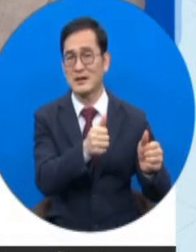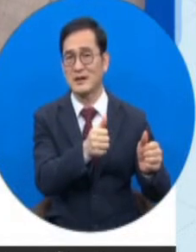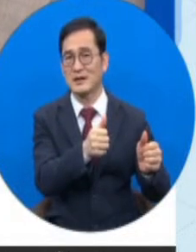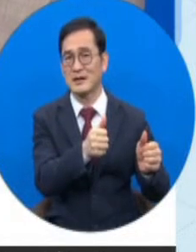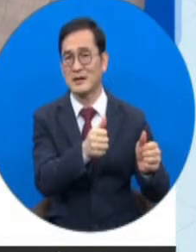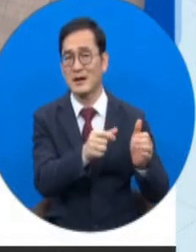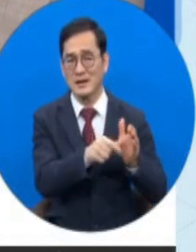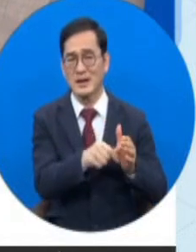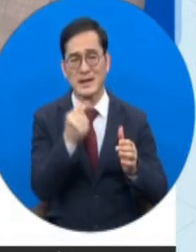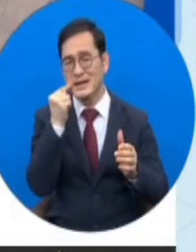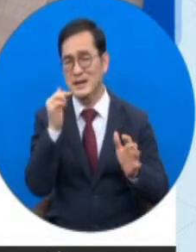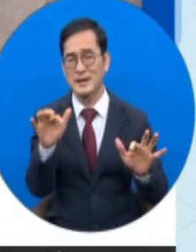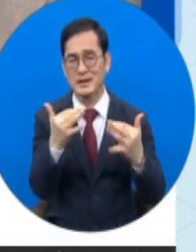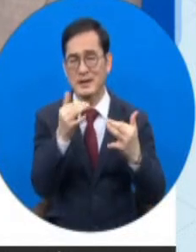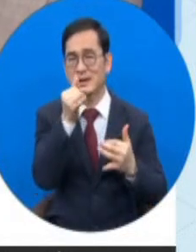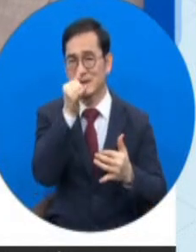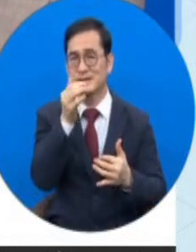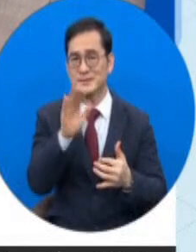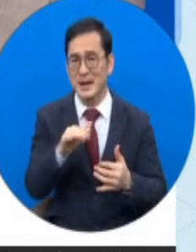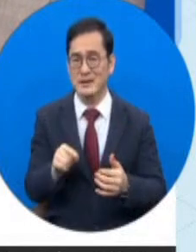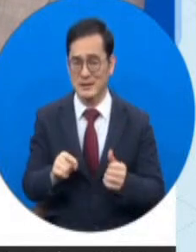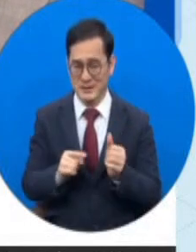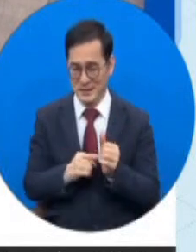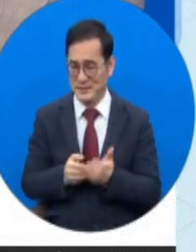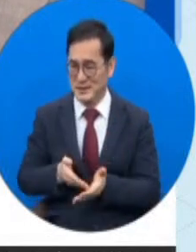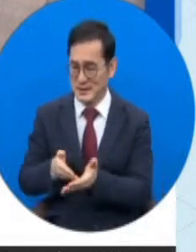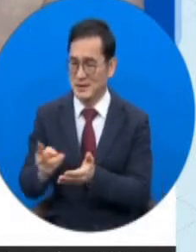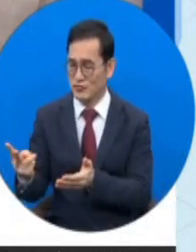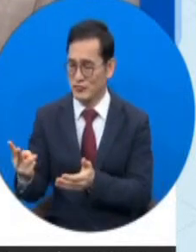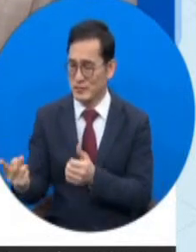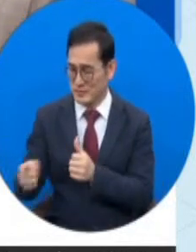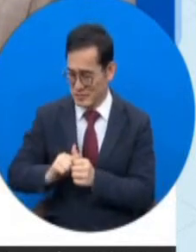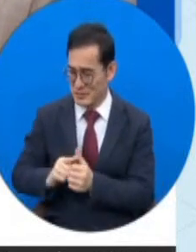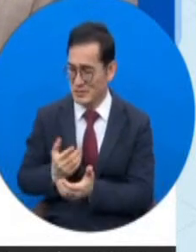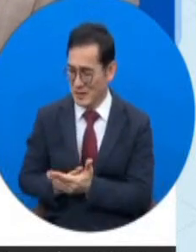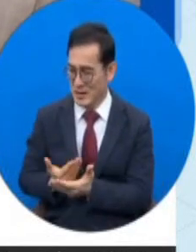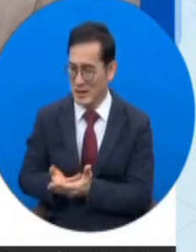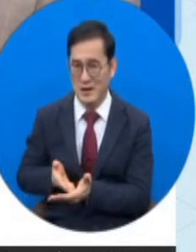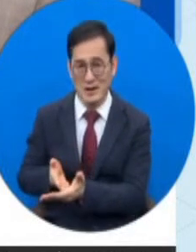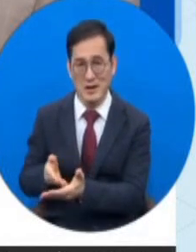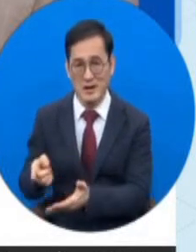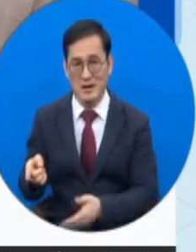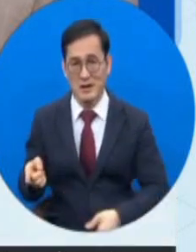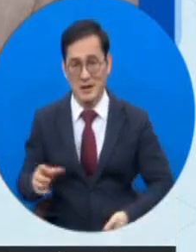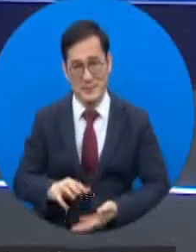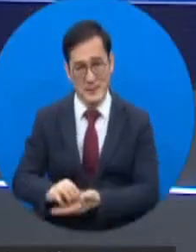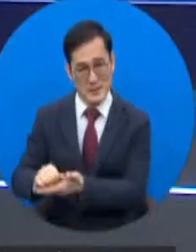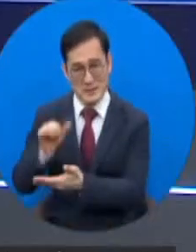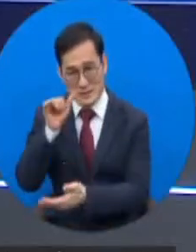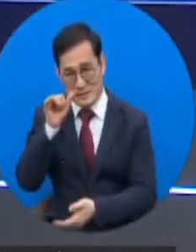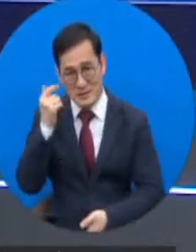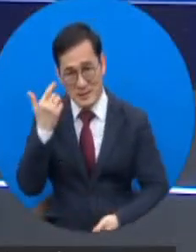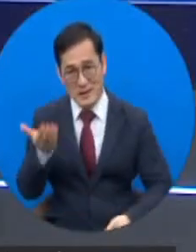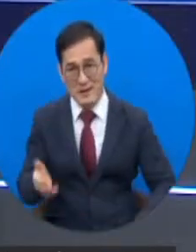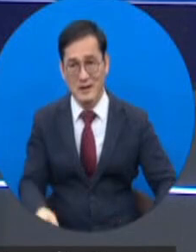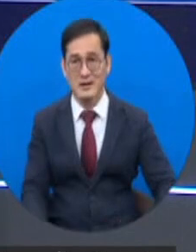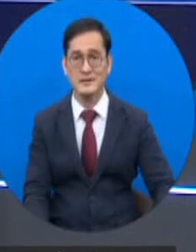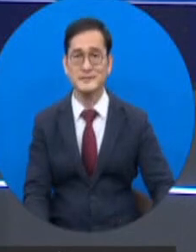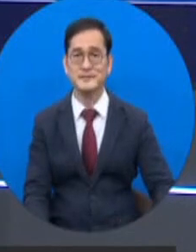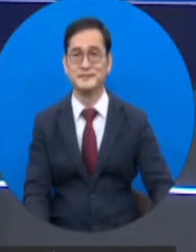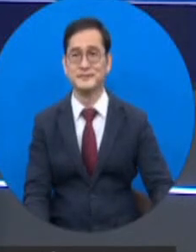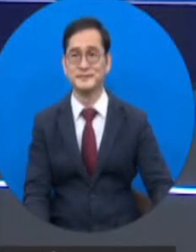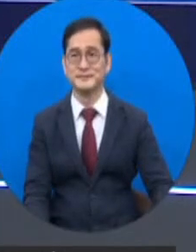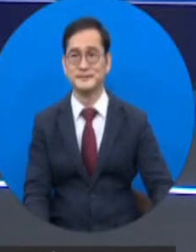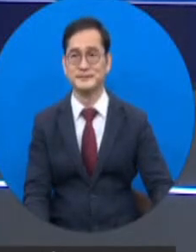법사 이 제안을 다른 주자들이 받아들이는 좀 어려워 보입니다 하지만 이렇게 제안을 함으로써 본인의 또 존재감이 얻습니다 알려진